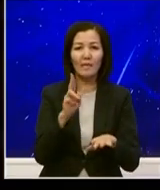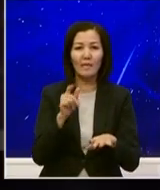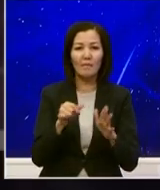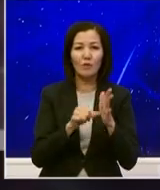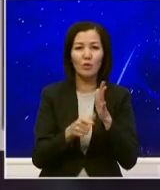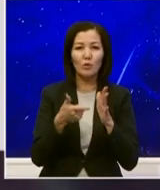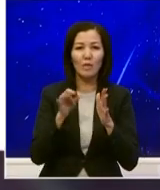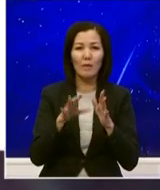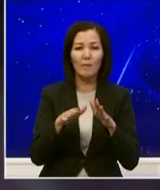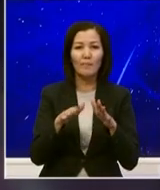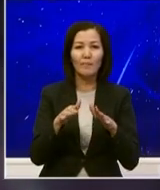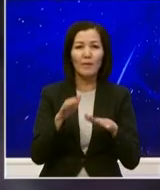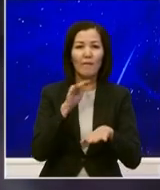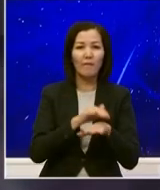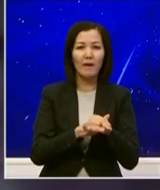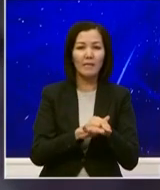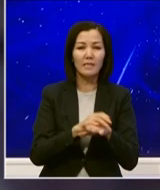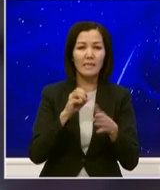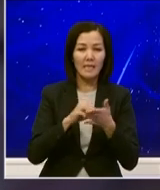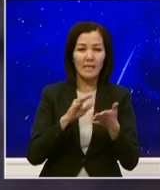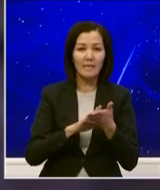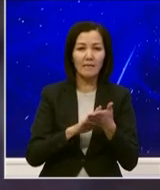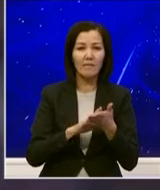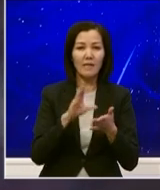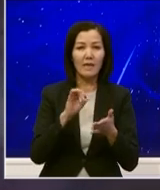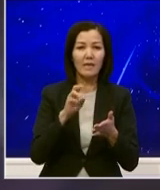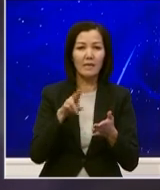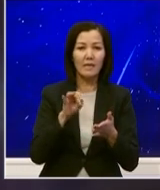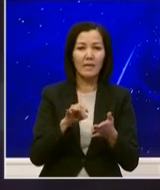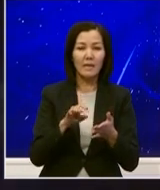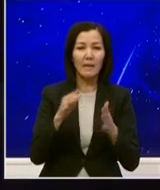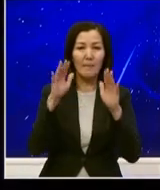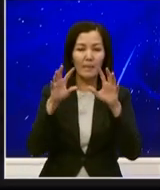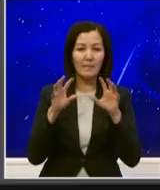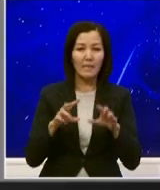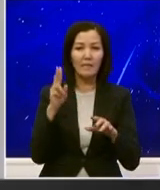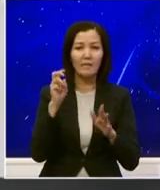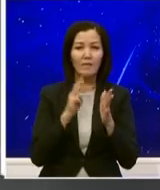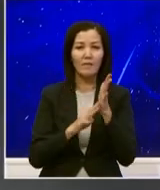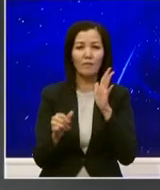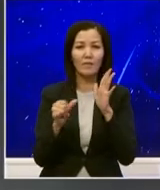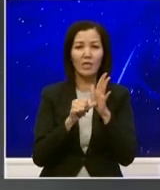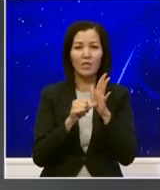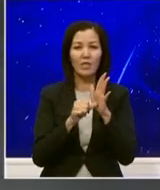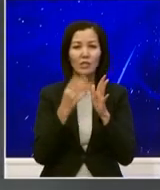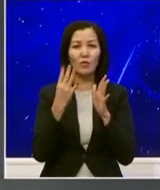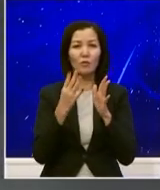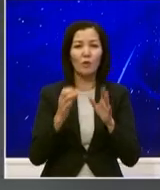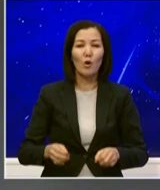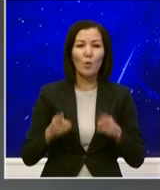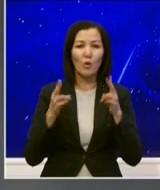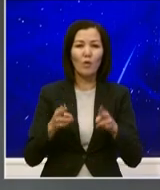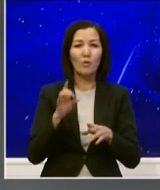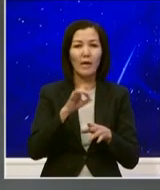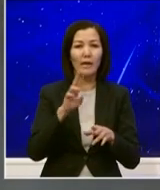5 килограмм 600 граммов. Указанный факт зарегистрирован ЕРДР по статье 296 части 4 Уголовного